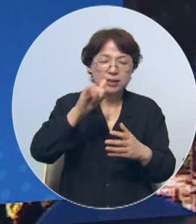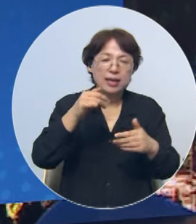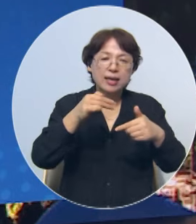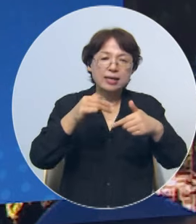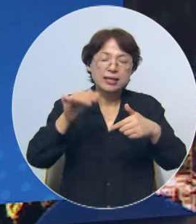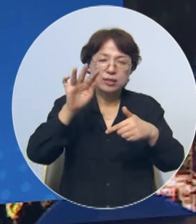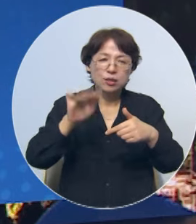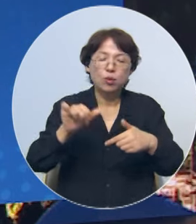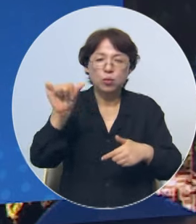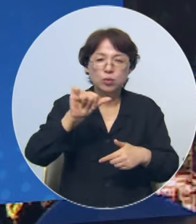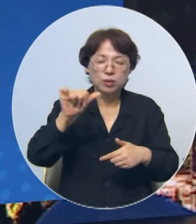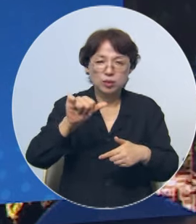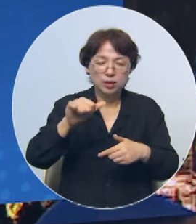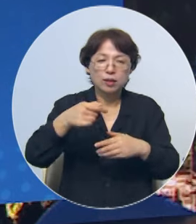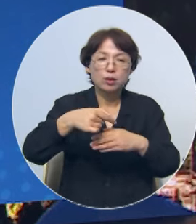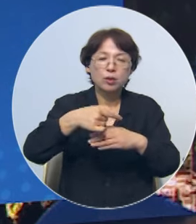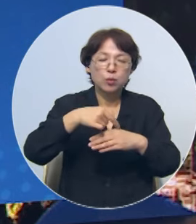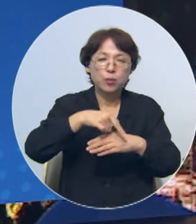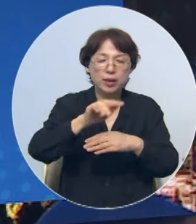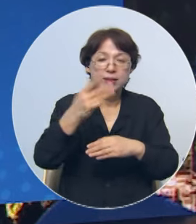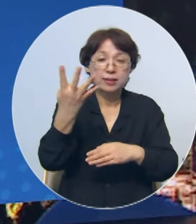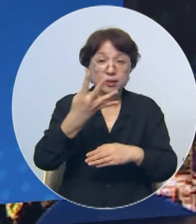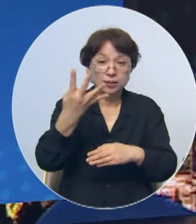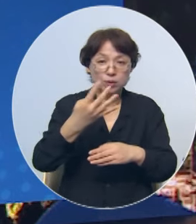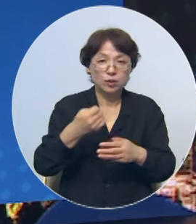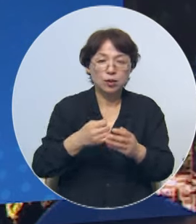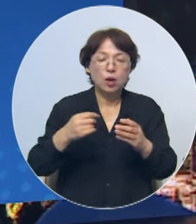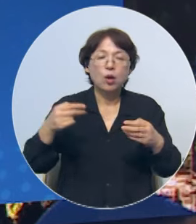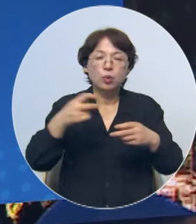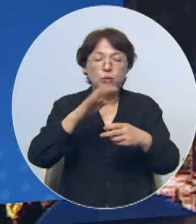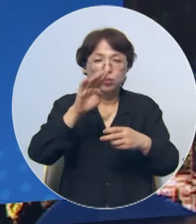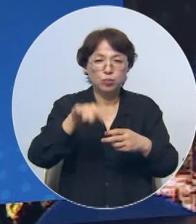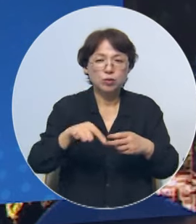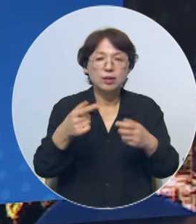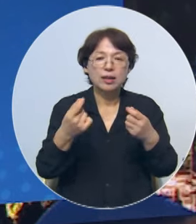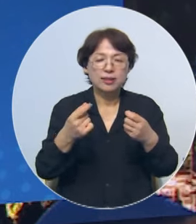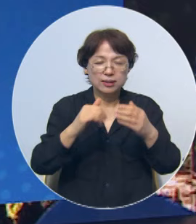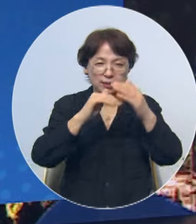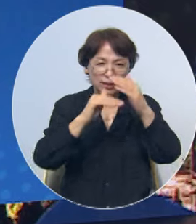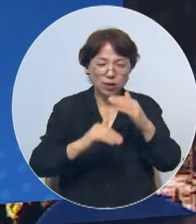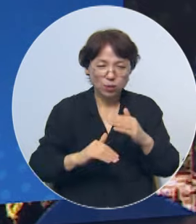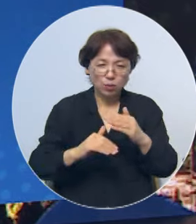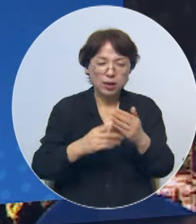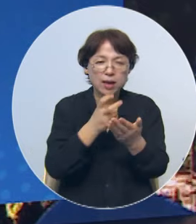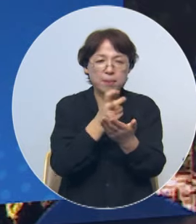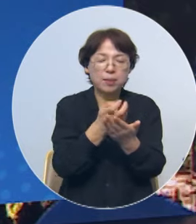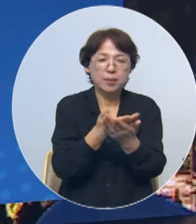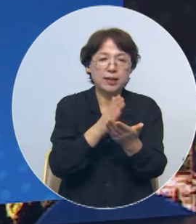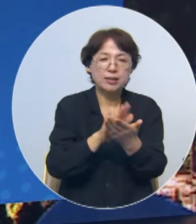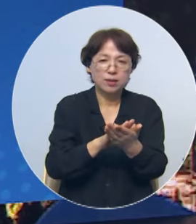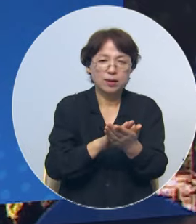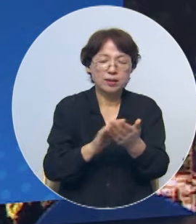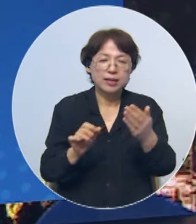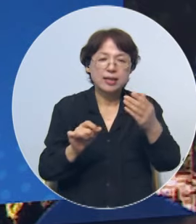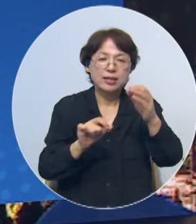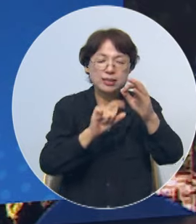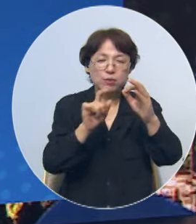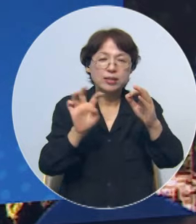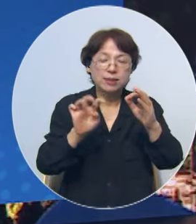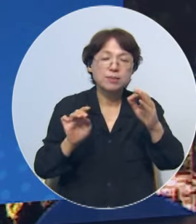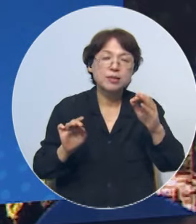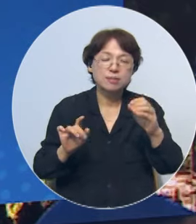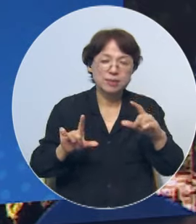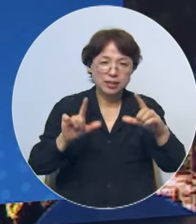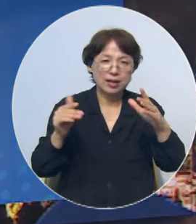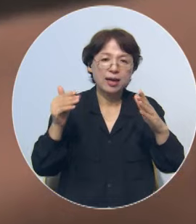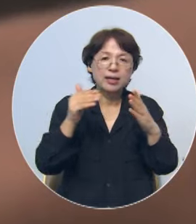5,000원, 나머지는 4,000원입니다. 국토교통부는 이 같은 내용의 공항시설법 개정안을 다음 달 30일까지 입법